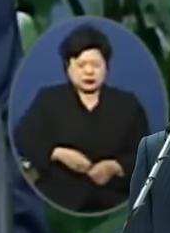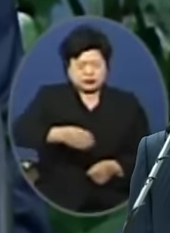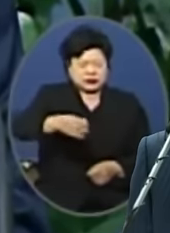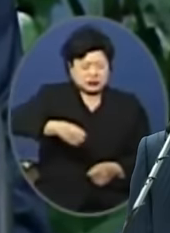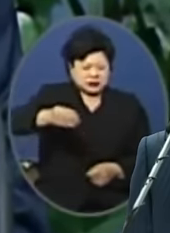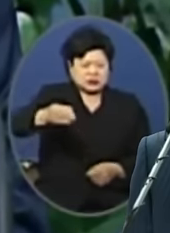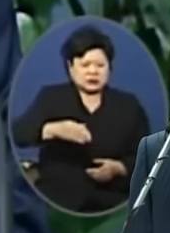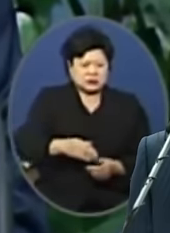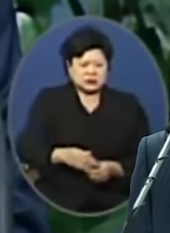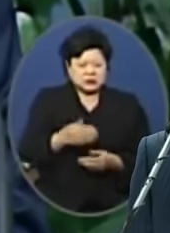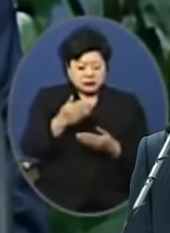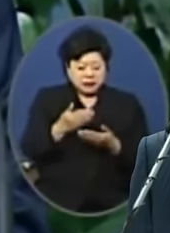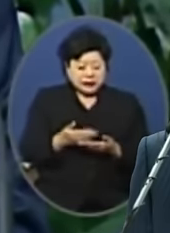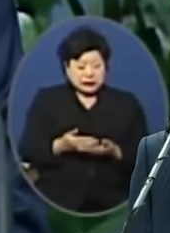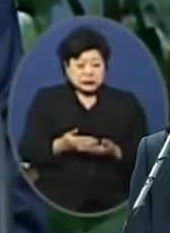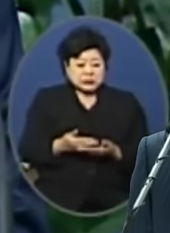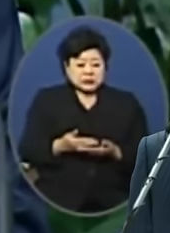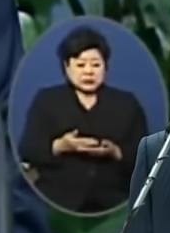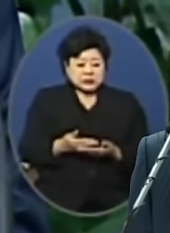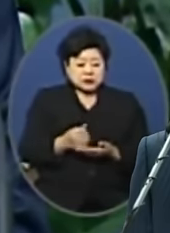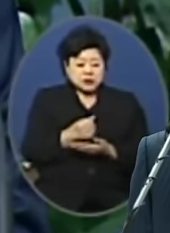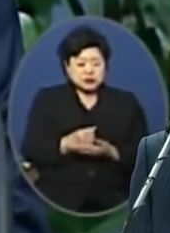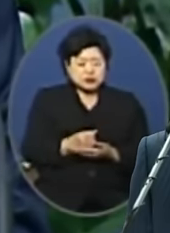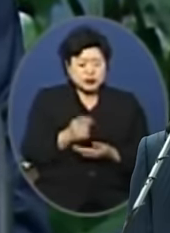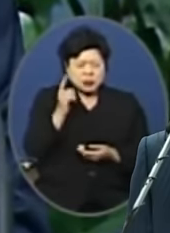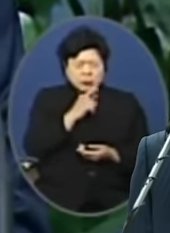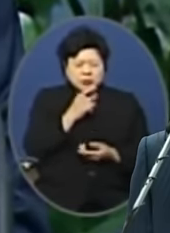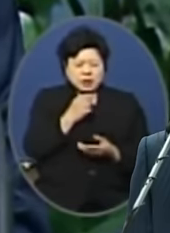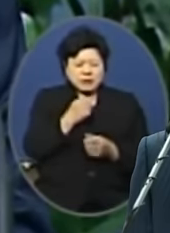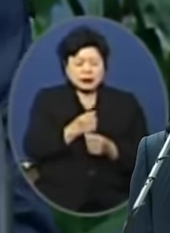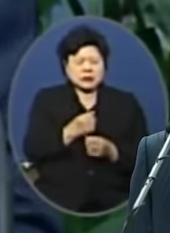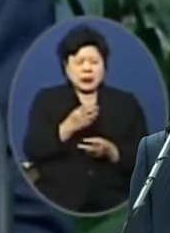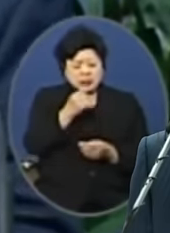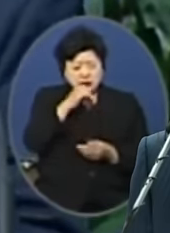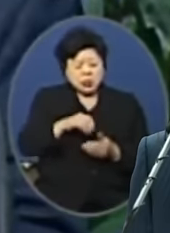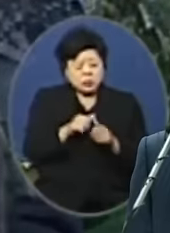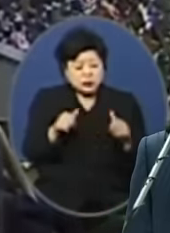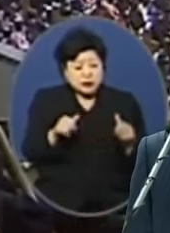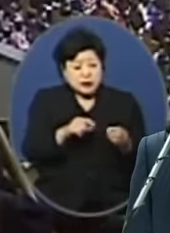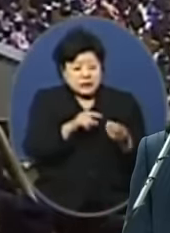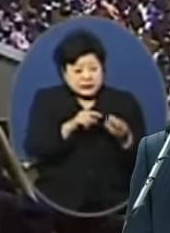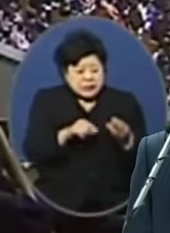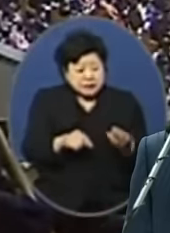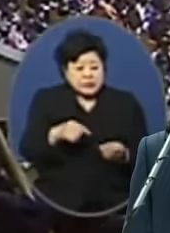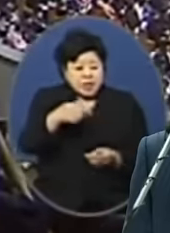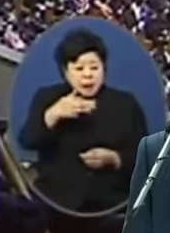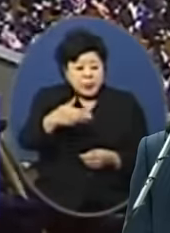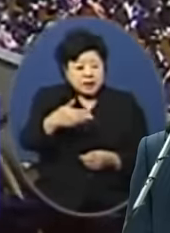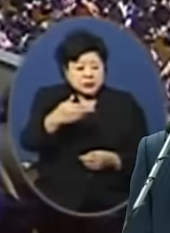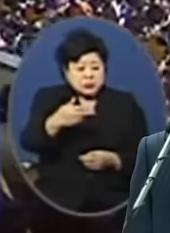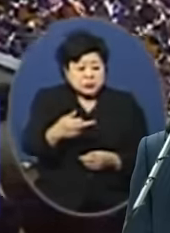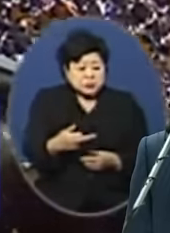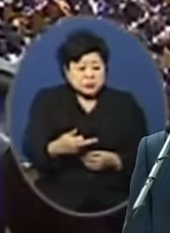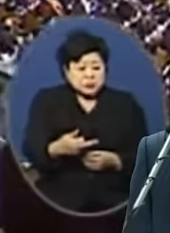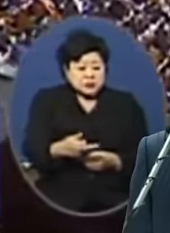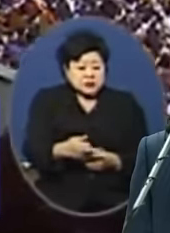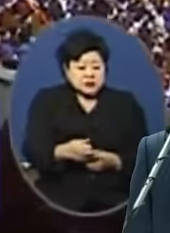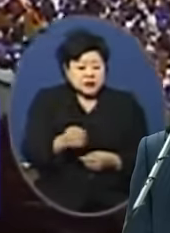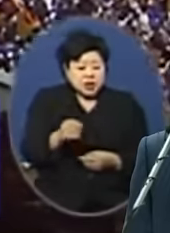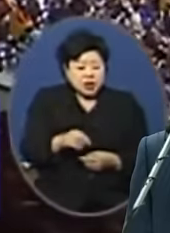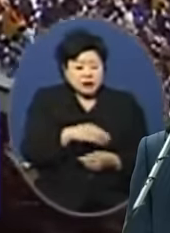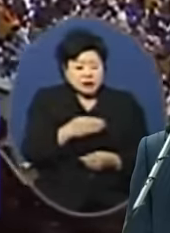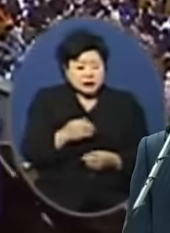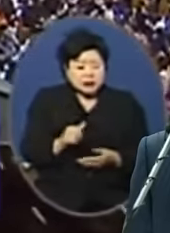씨앗을 받아들여서 운명을 그르치는 일이 많습니다. 야고보서 3장 8절로 12절에 혀는 능히 길들일